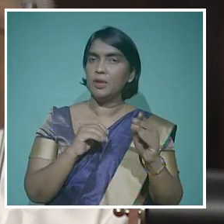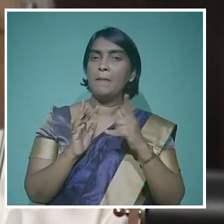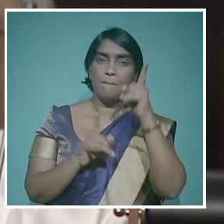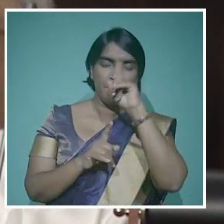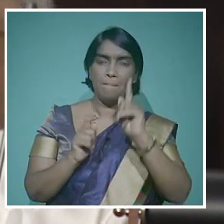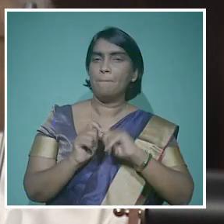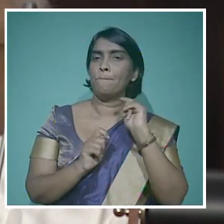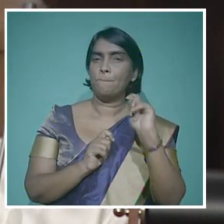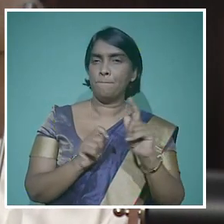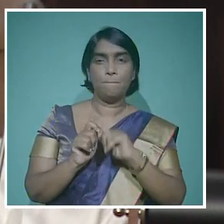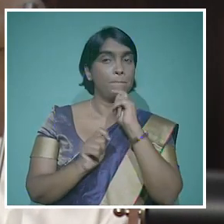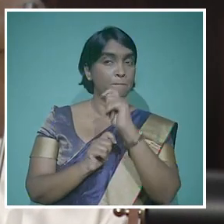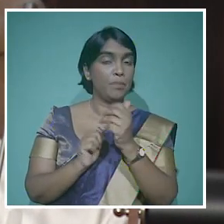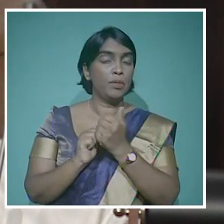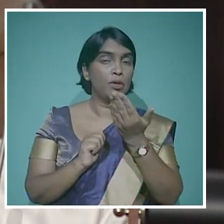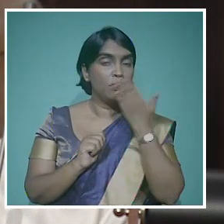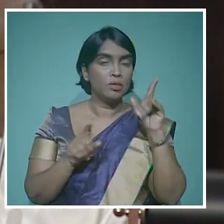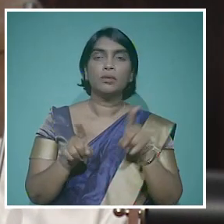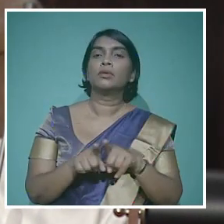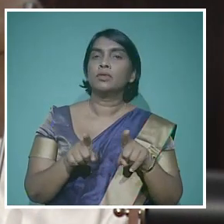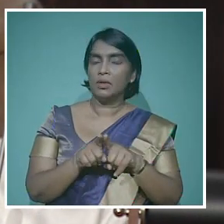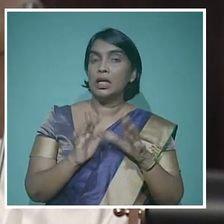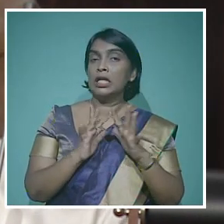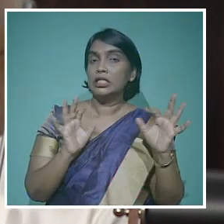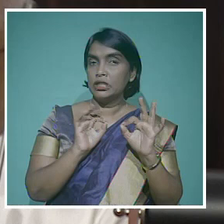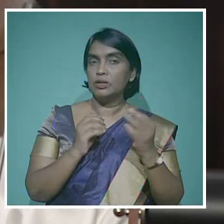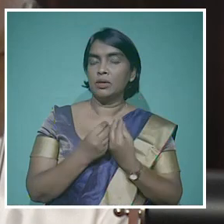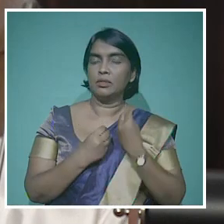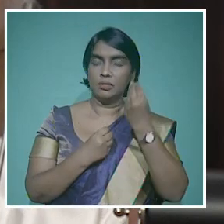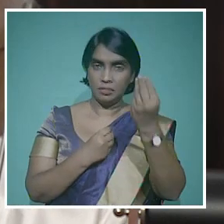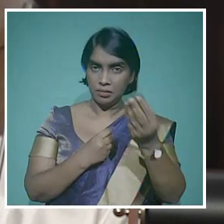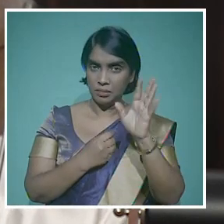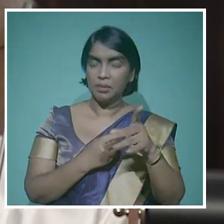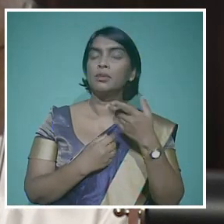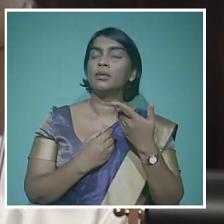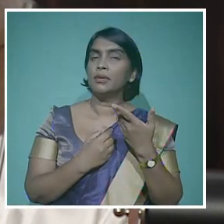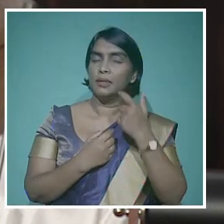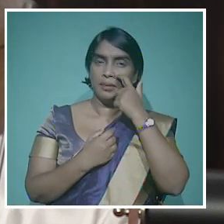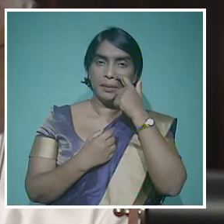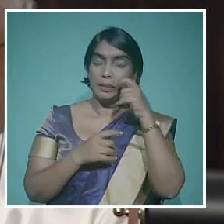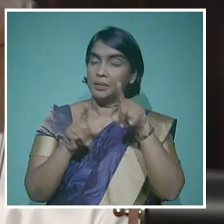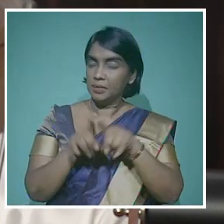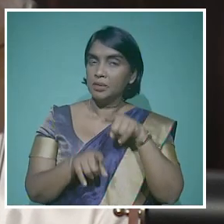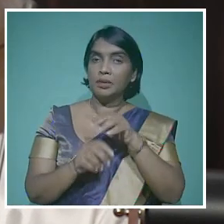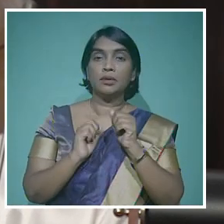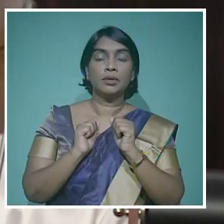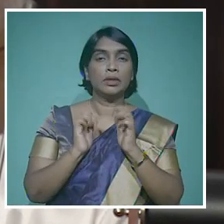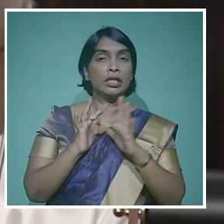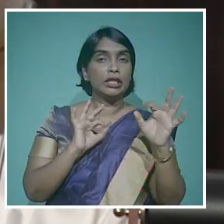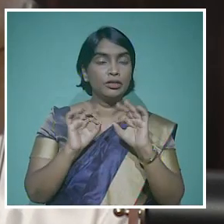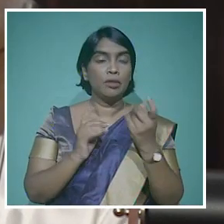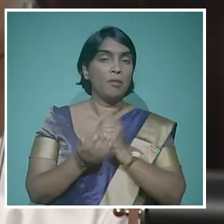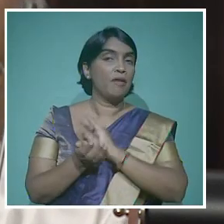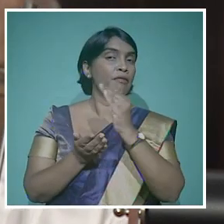මාසික දීමනාවක් ලබා දීමට හැකිවන ආකාරයට රක්ෂණ ආවරණයක් ලබා දීමට හා ඒ වෙනුවෙන් රක්ෂණ